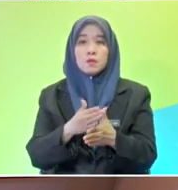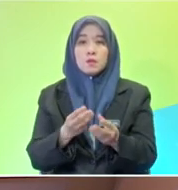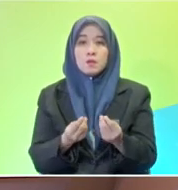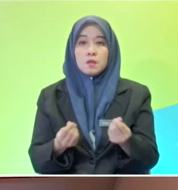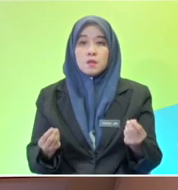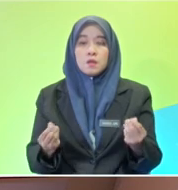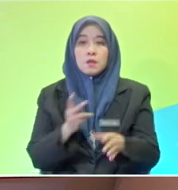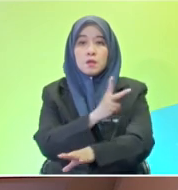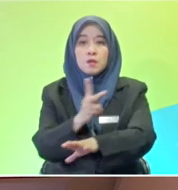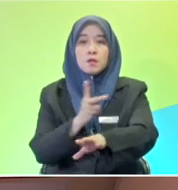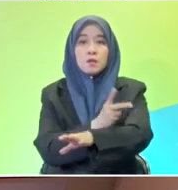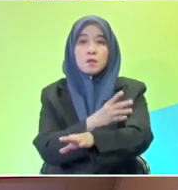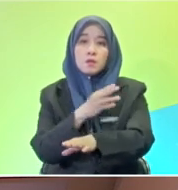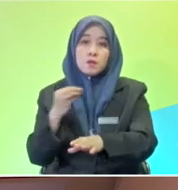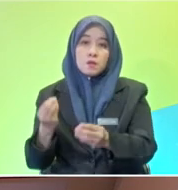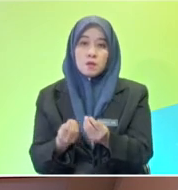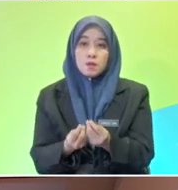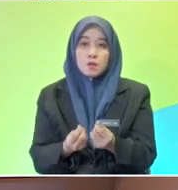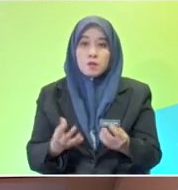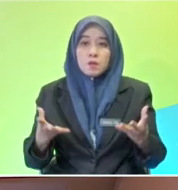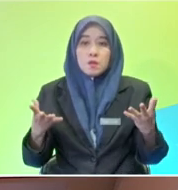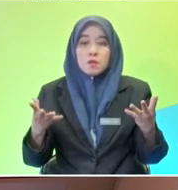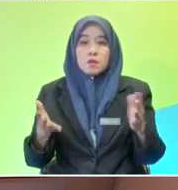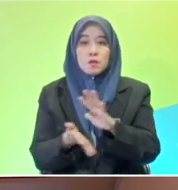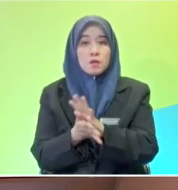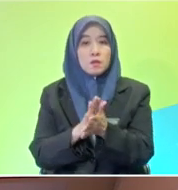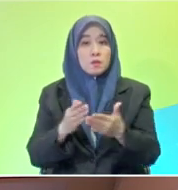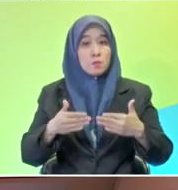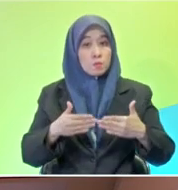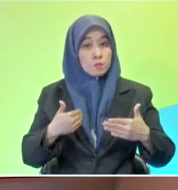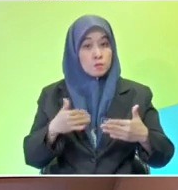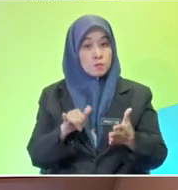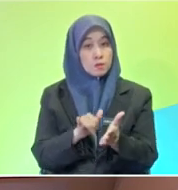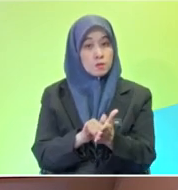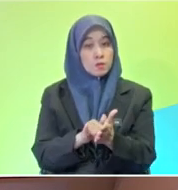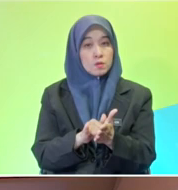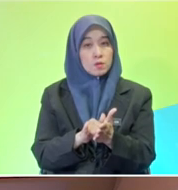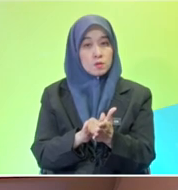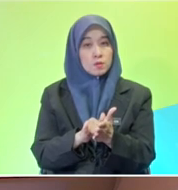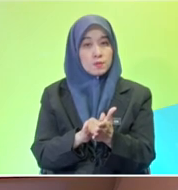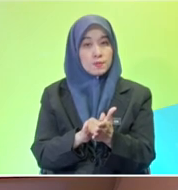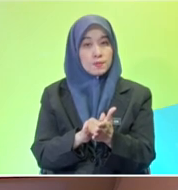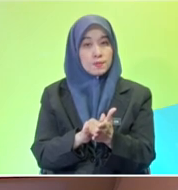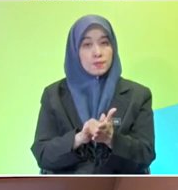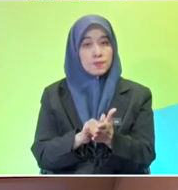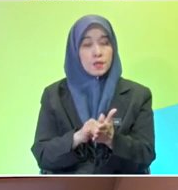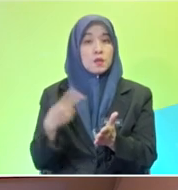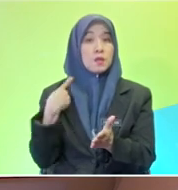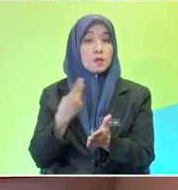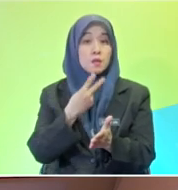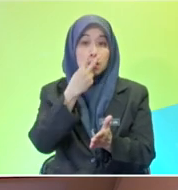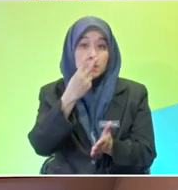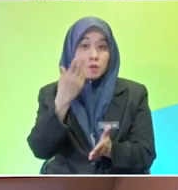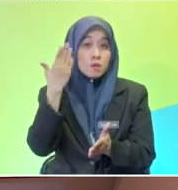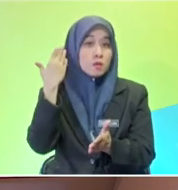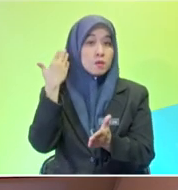pasir. Okey. Baik, jadi sebelum tu kita apa dia? Tengok balik. Tengok balik.